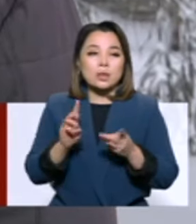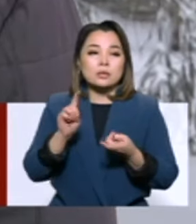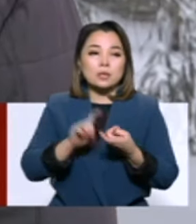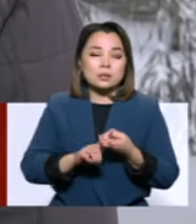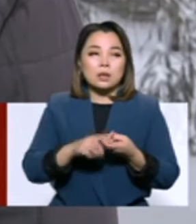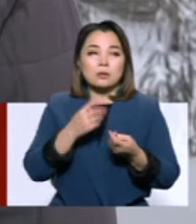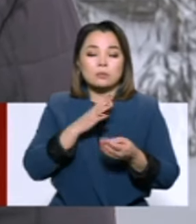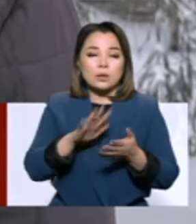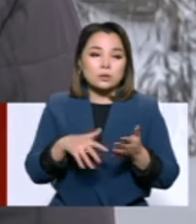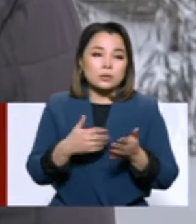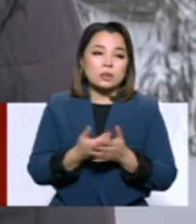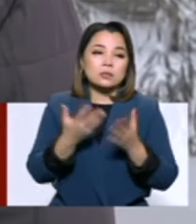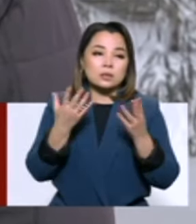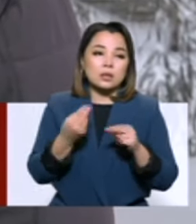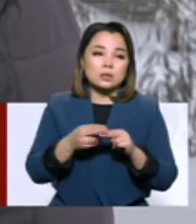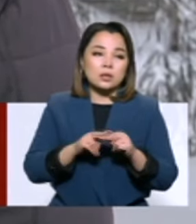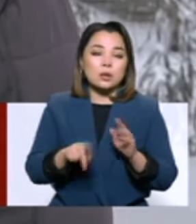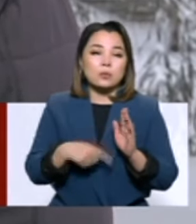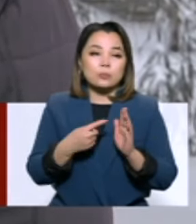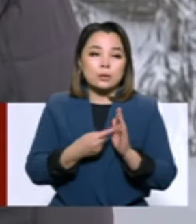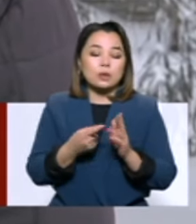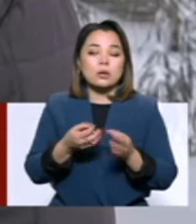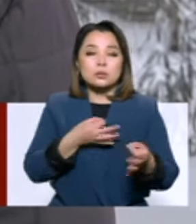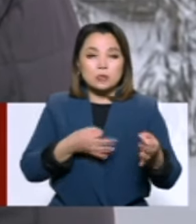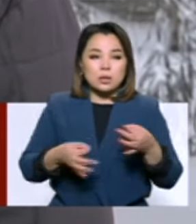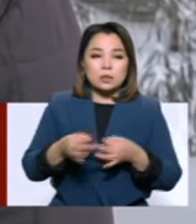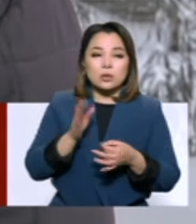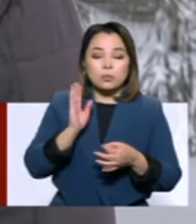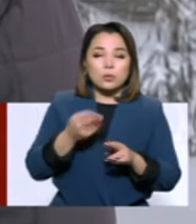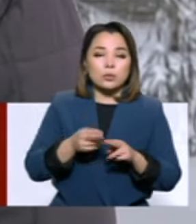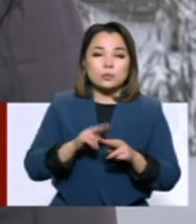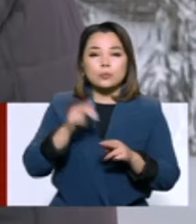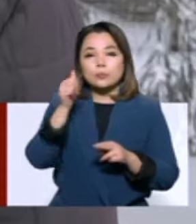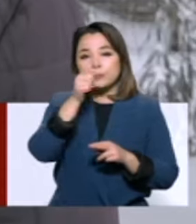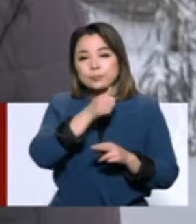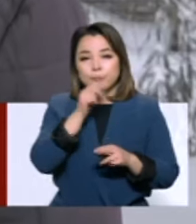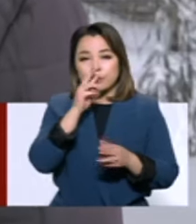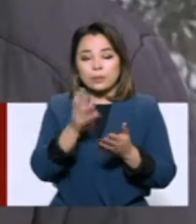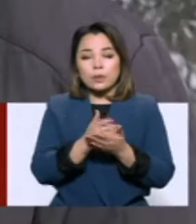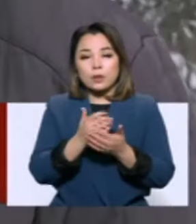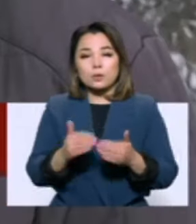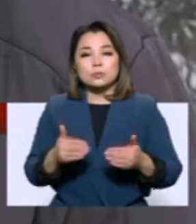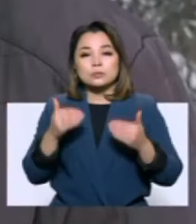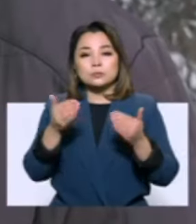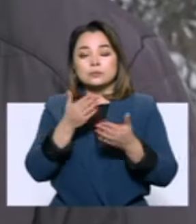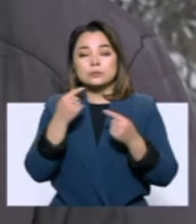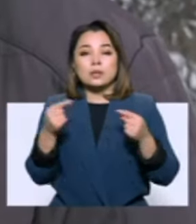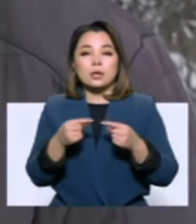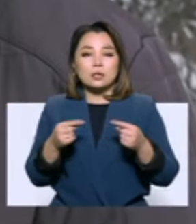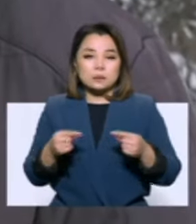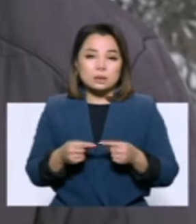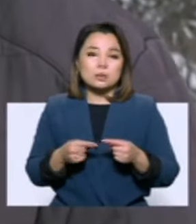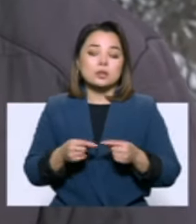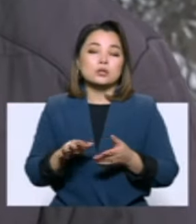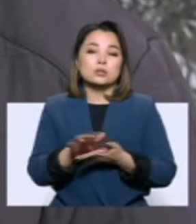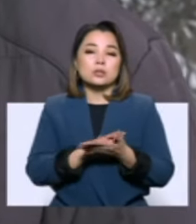енді әлі күнге дейін ол мәселе көтеріліп жатыр. Биылғы жылы жалақы өспей отыр. Нақты